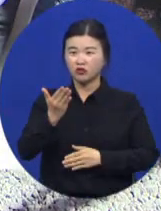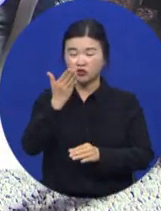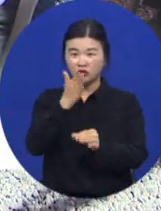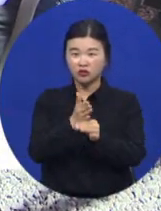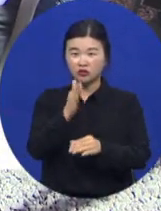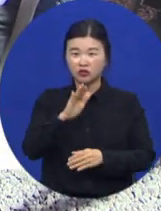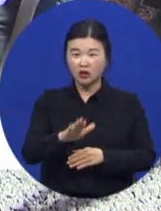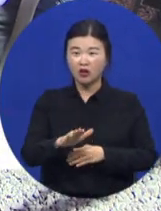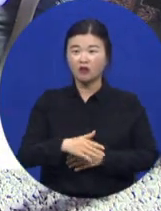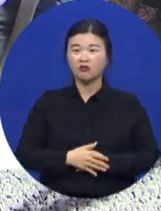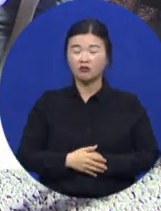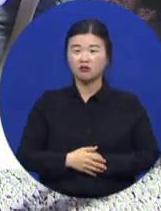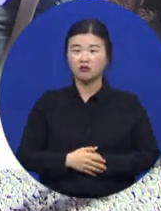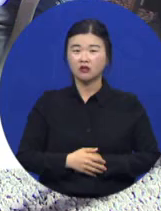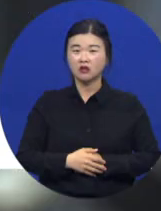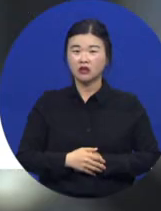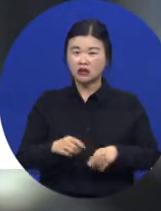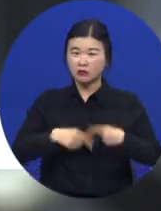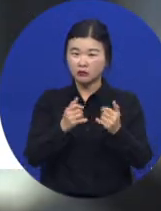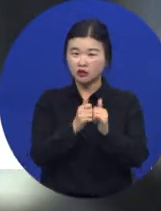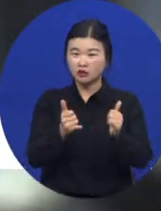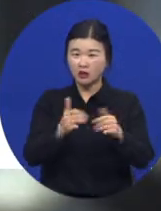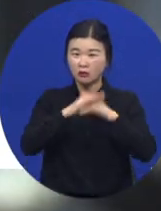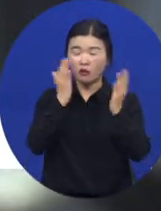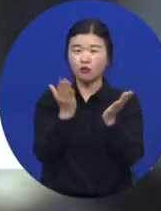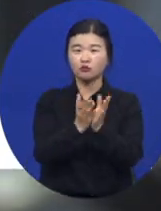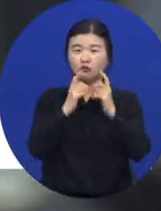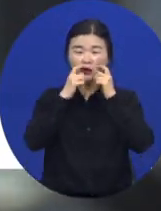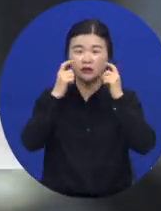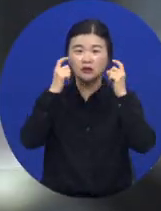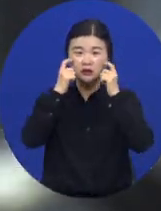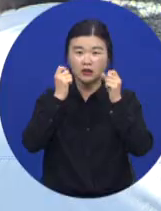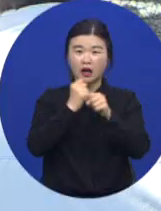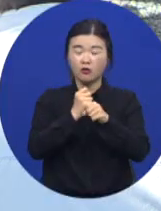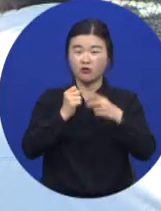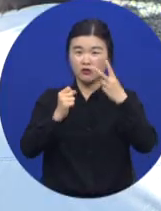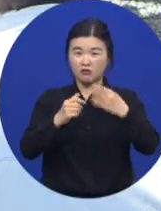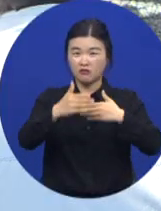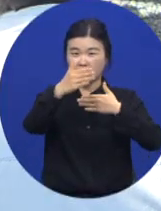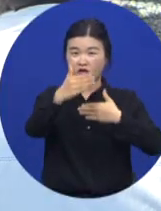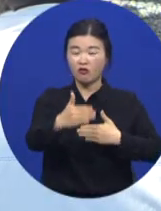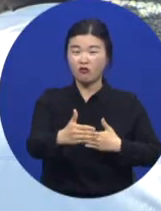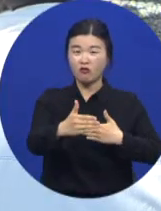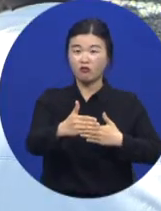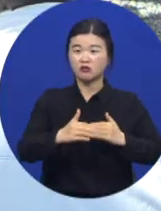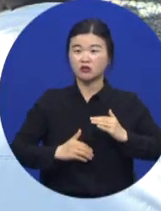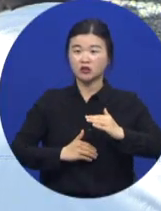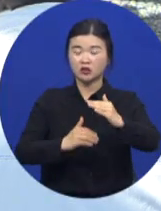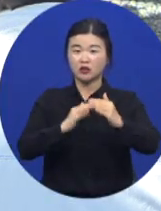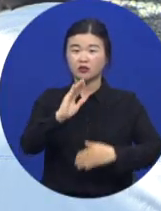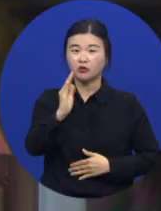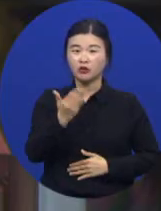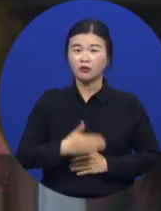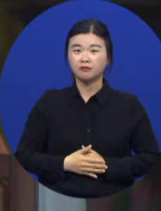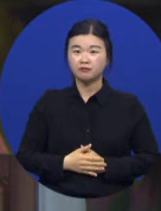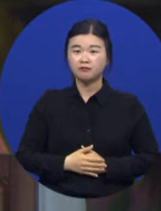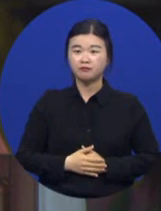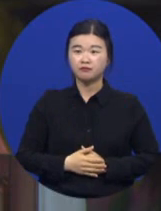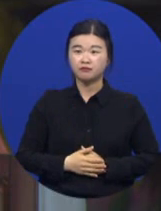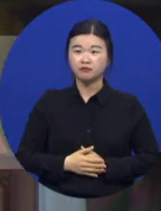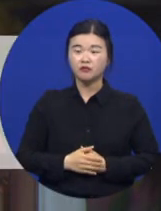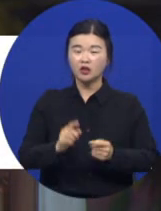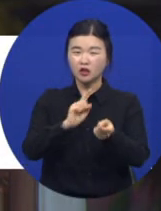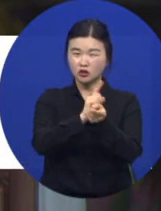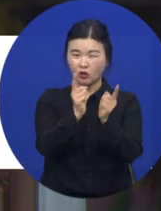가운데 열린 법요식은 참석자들이 모두 마스크를 쓰고 2m씩 거리를 둔채 진행됐습니다.